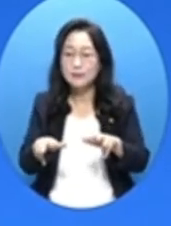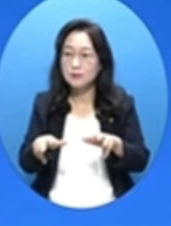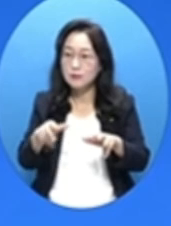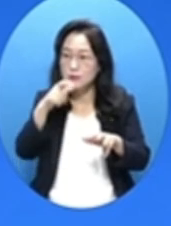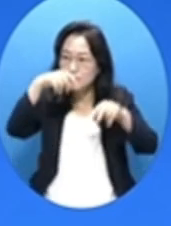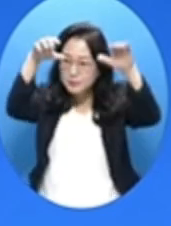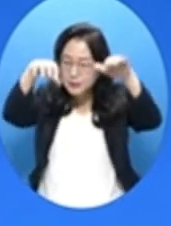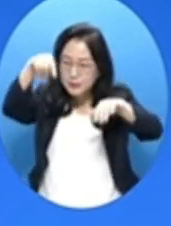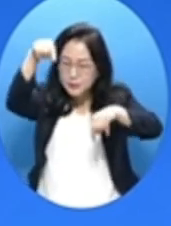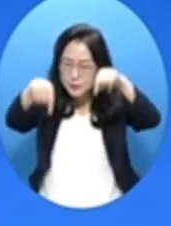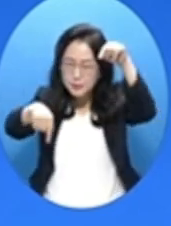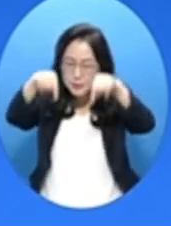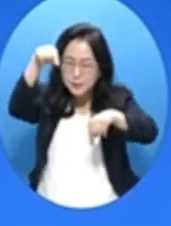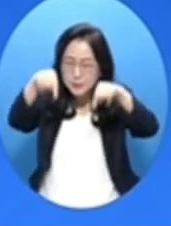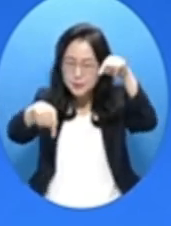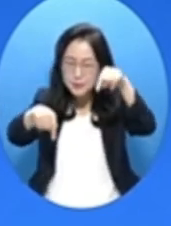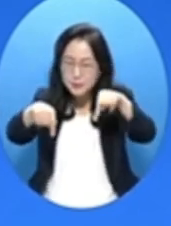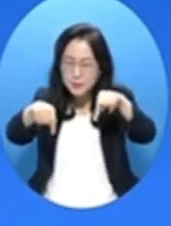간간이 내려도